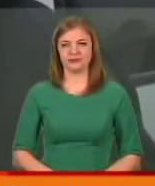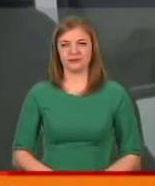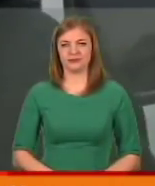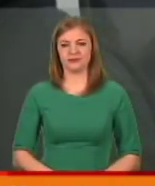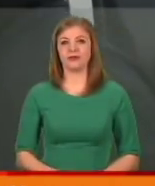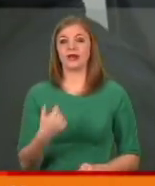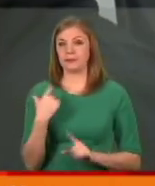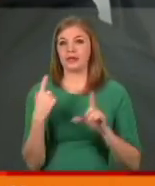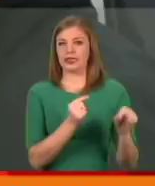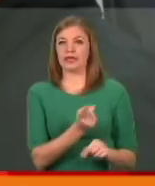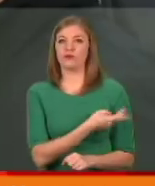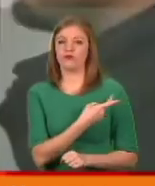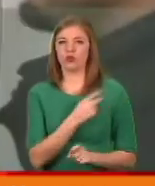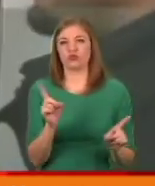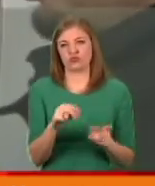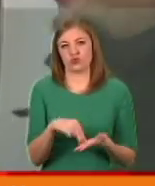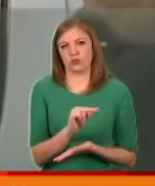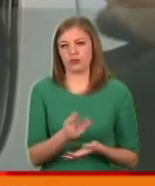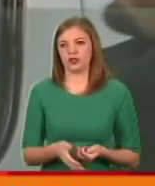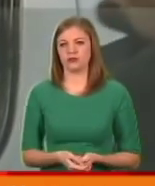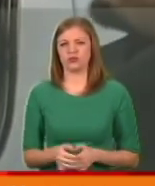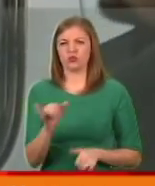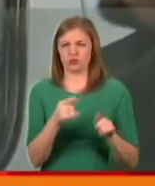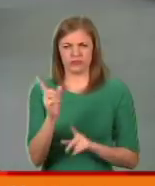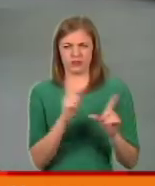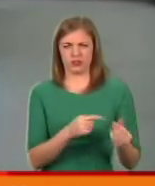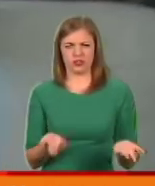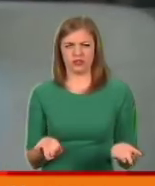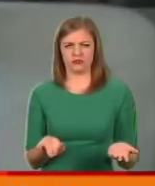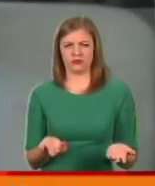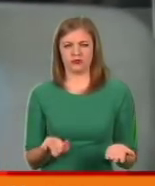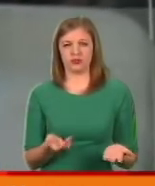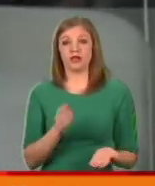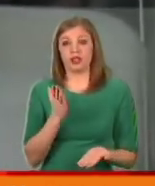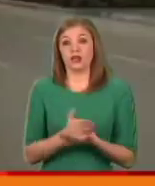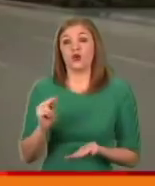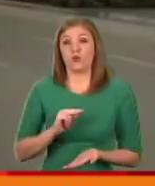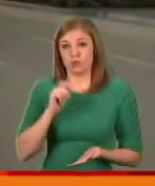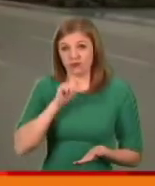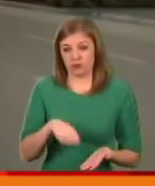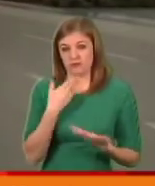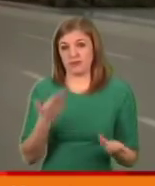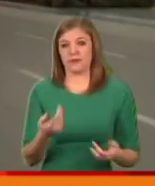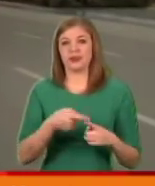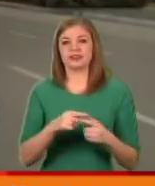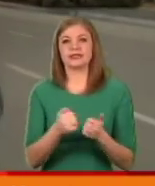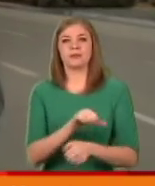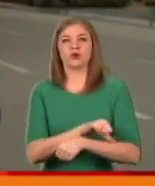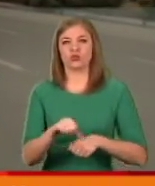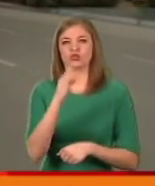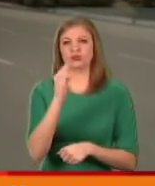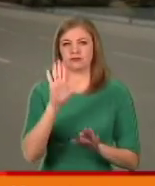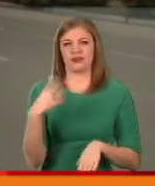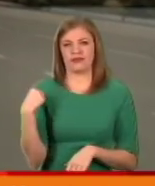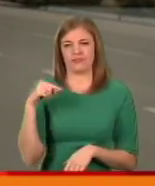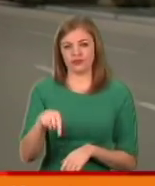Ми їдемо в Польщу щось купити. Куди ви всі так далі їдете? Що є робота в Україні? Це прикордонний пункт Шагині, ще на